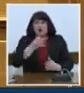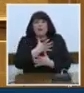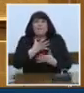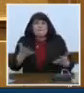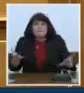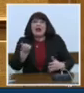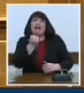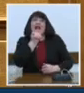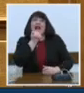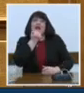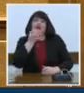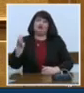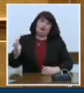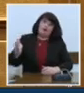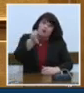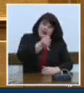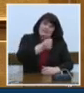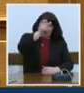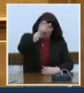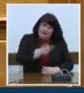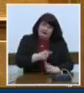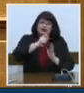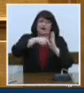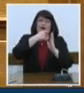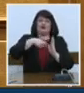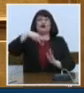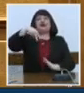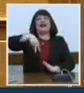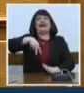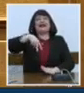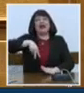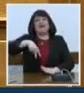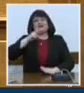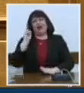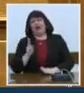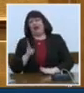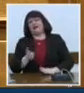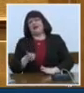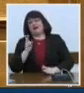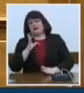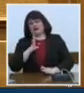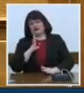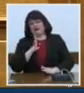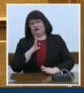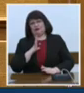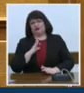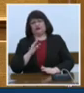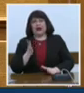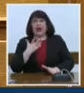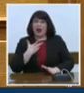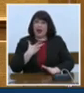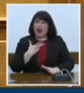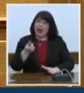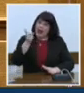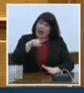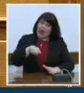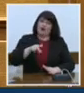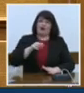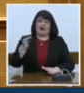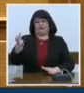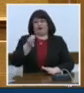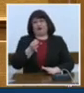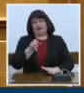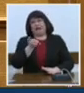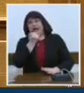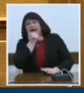λάθος. Αλλά αυτό δεν ισοσκελίζει το βάρος του έργου της. Είναι μια επιστήμονα επιφανής, γνωρίζει τον χώρο